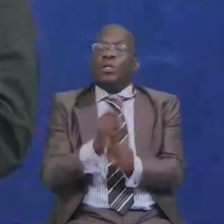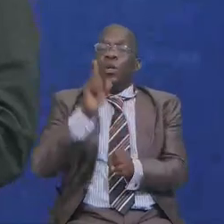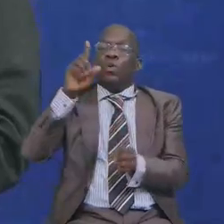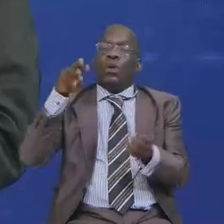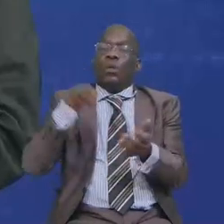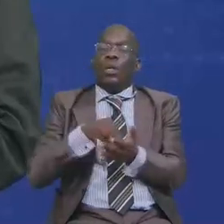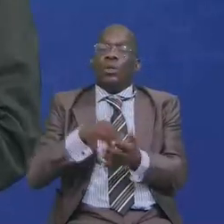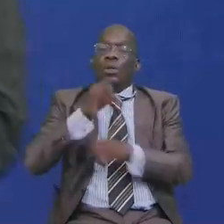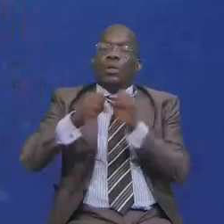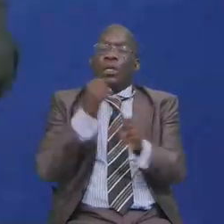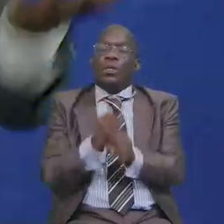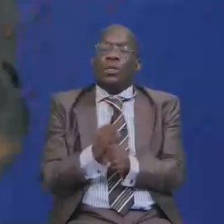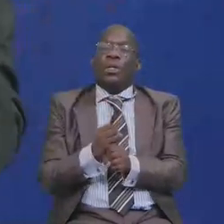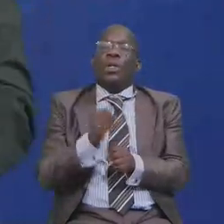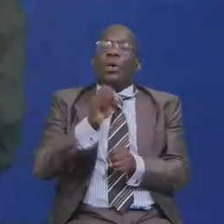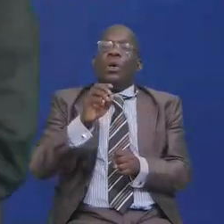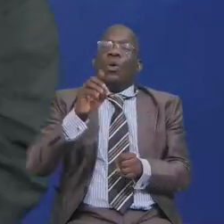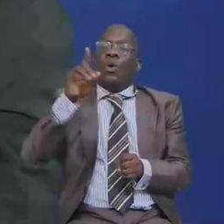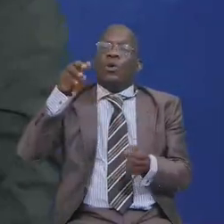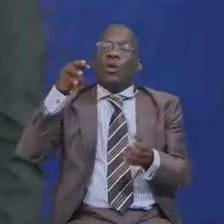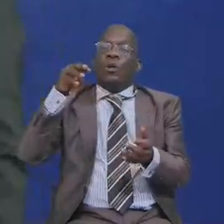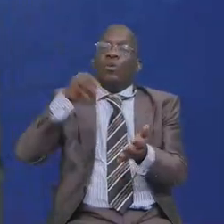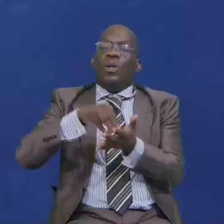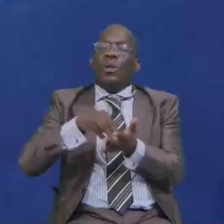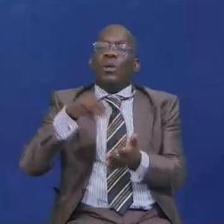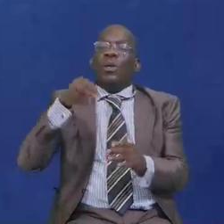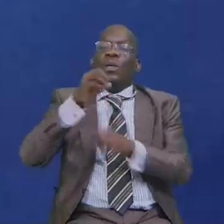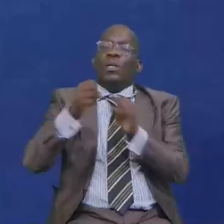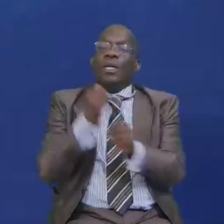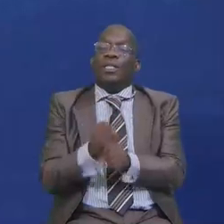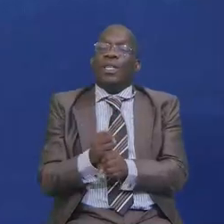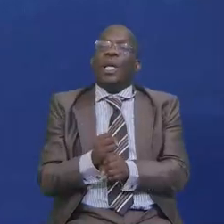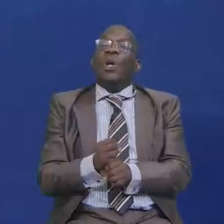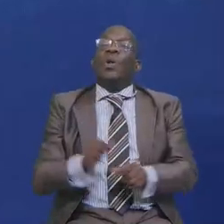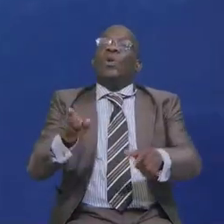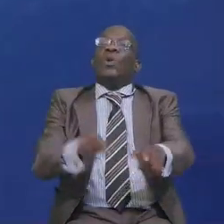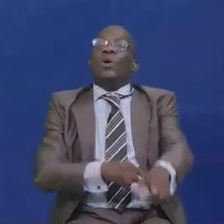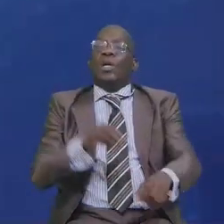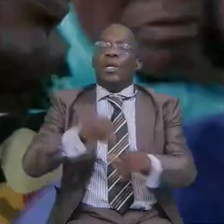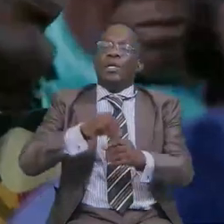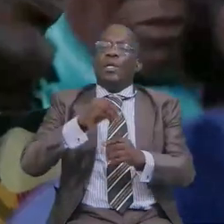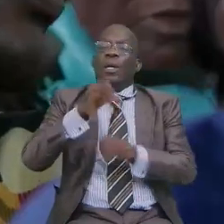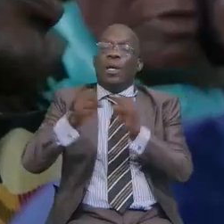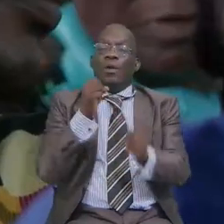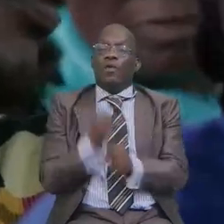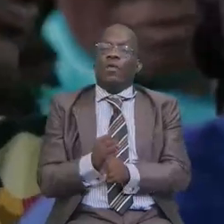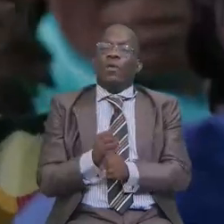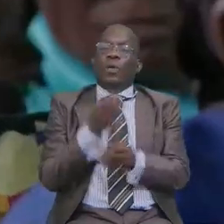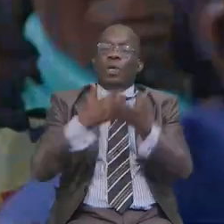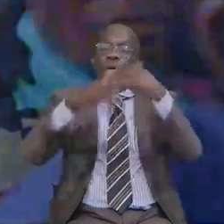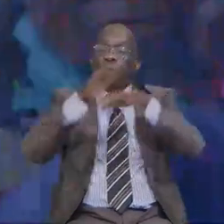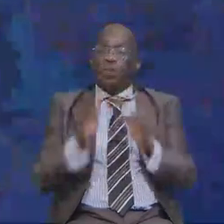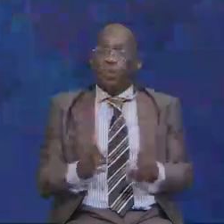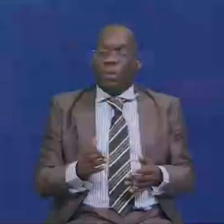des millions d'années, des milliards d'années, tu seras toujours là-bas au ciel, te réjouissant